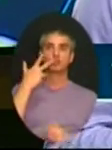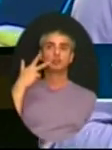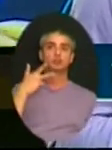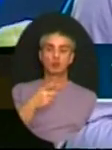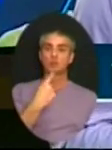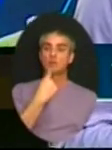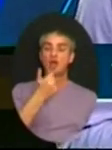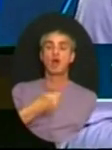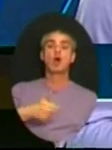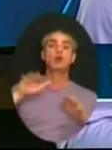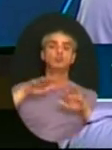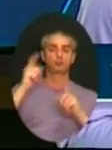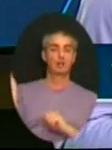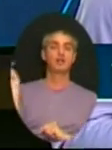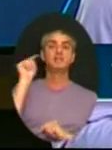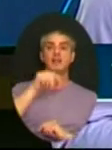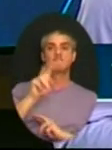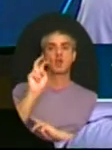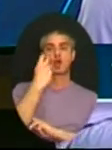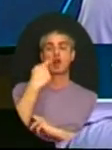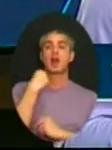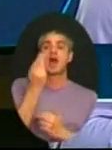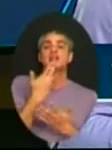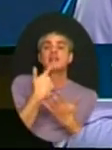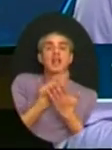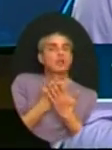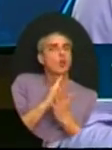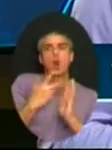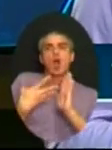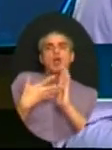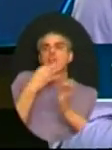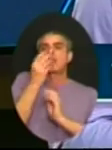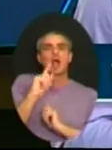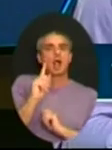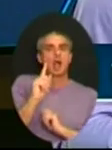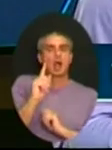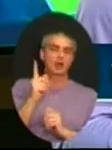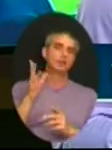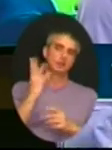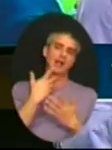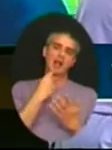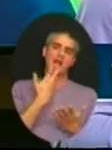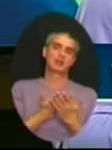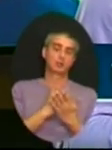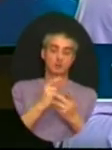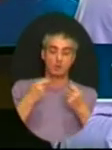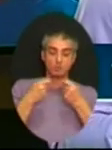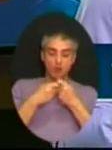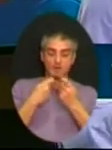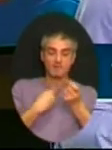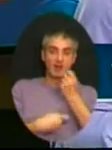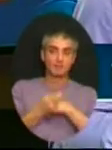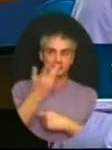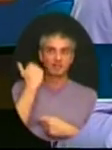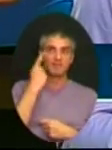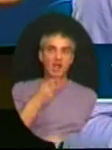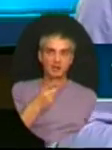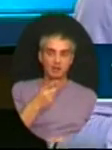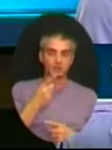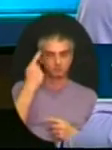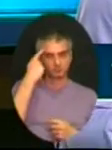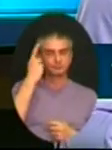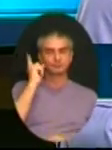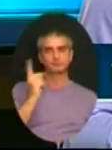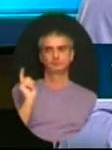הצוללות, הוא אמר שראש הממשלה יגיע לתת עדות, לא כנחקר, אלא לתת עדות. הוא אומר, כל מי שמעורב בעסקה הזאת והיה לו איזשהו